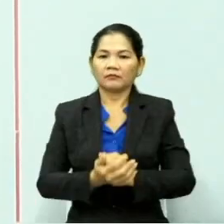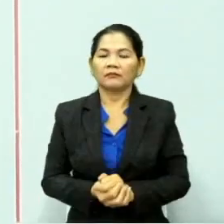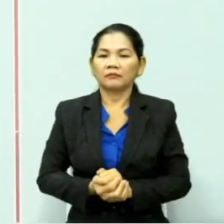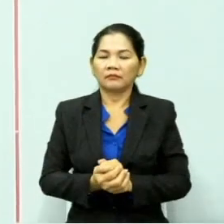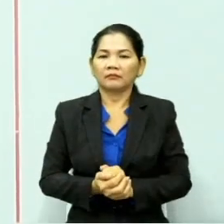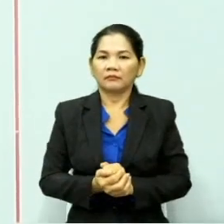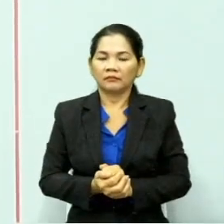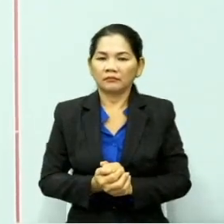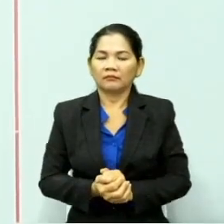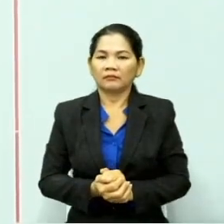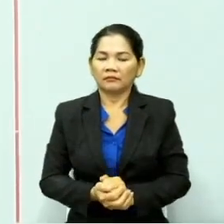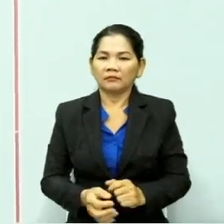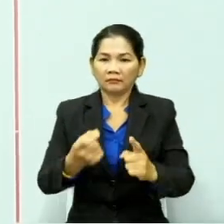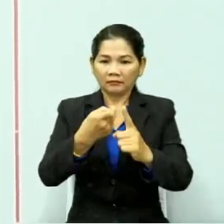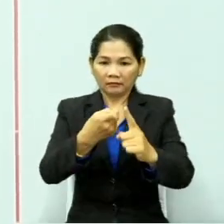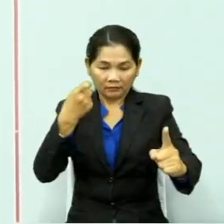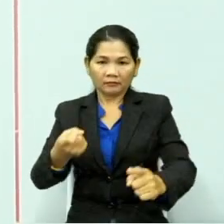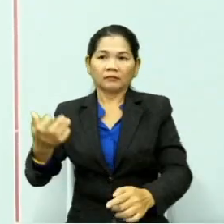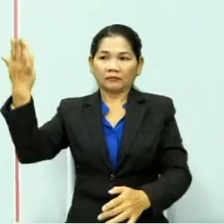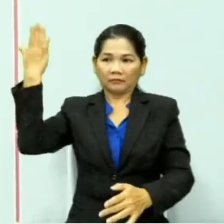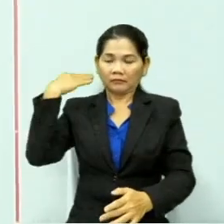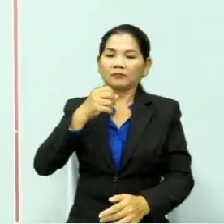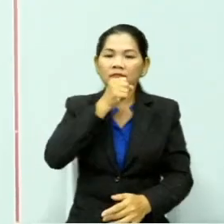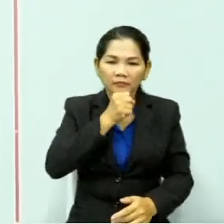tăng phí đồn tả